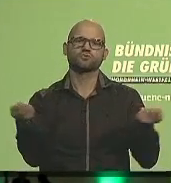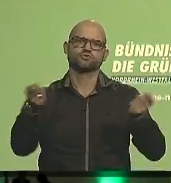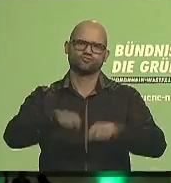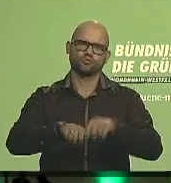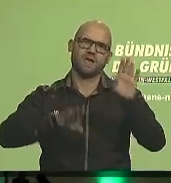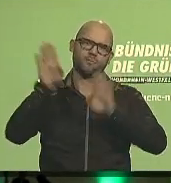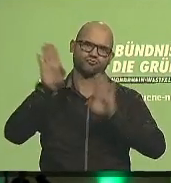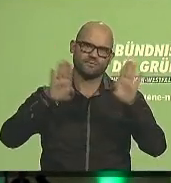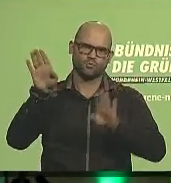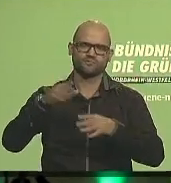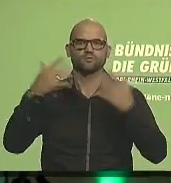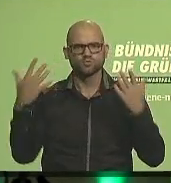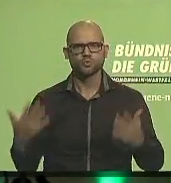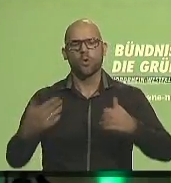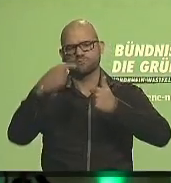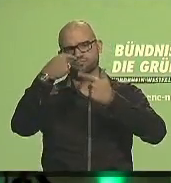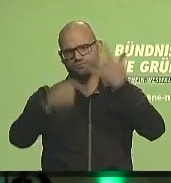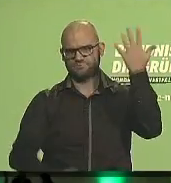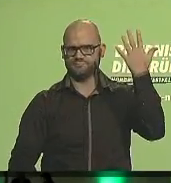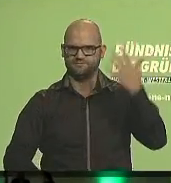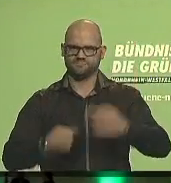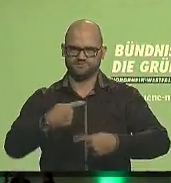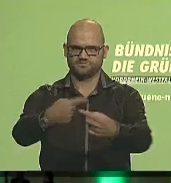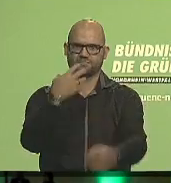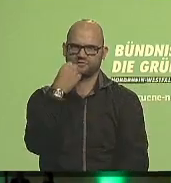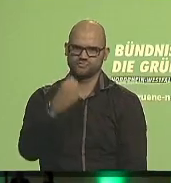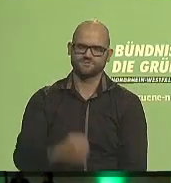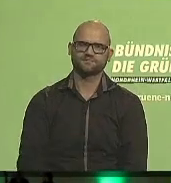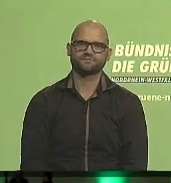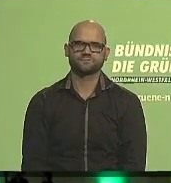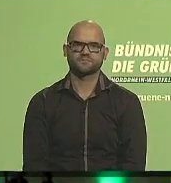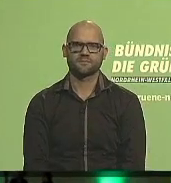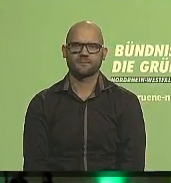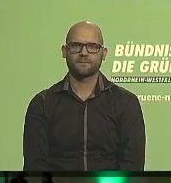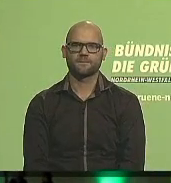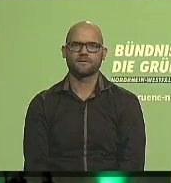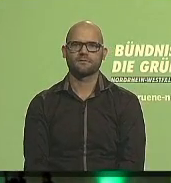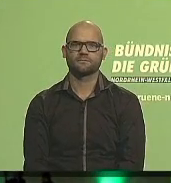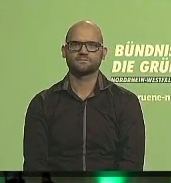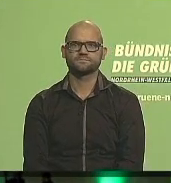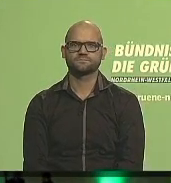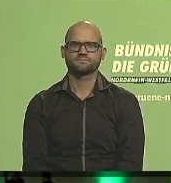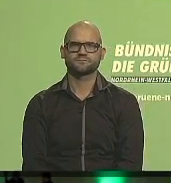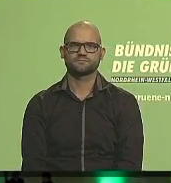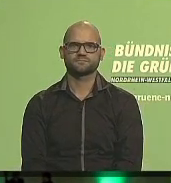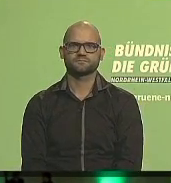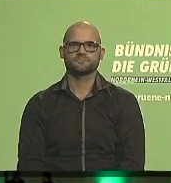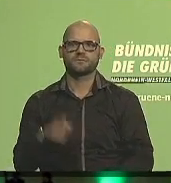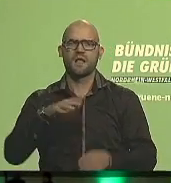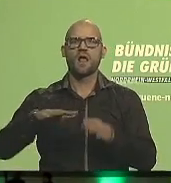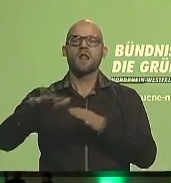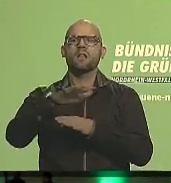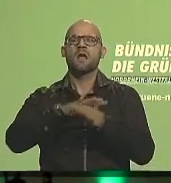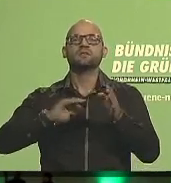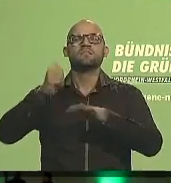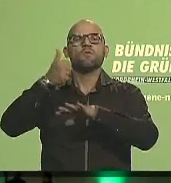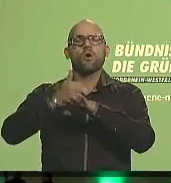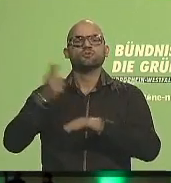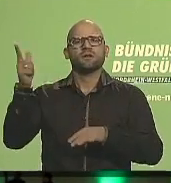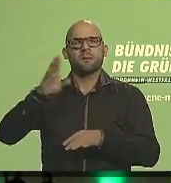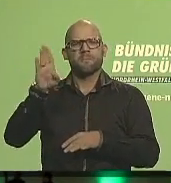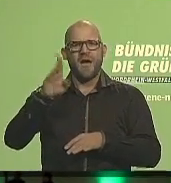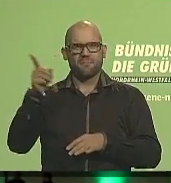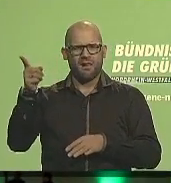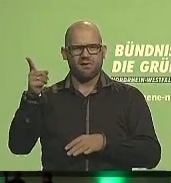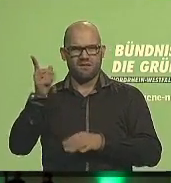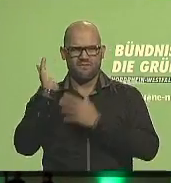Schlussabstimmung. So würden wir das gerne machen. Ihr könnt, während der Antrag des Landesvorstandes von Bärbel gleich vorgestellt werden